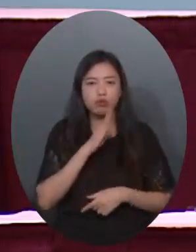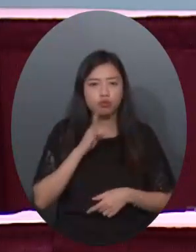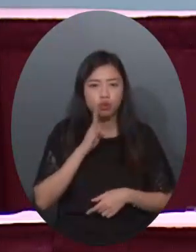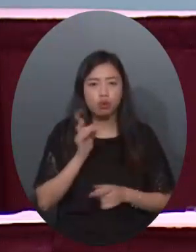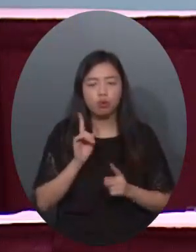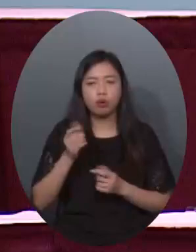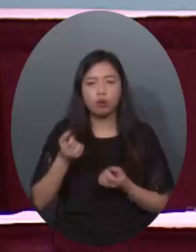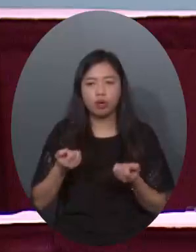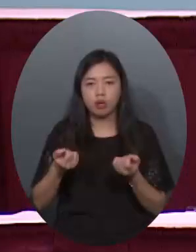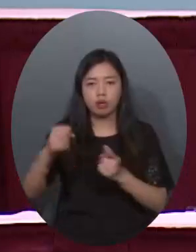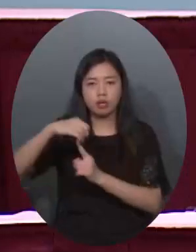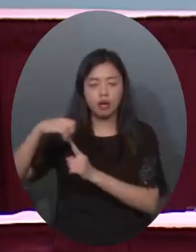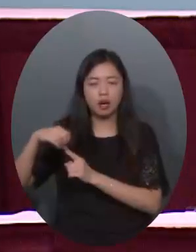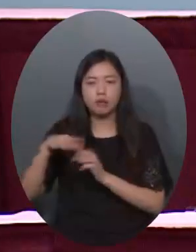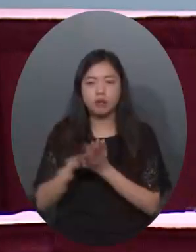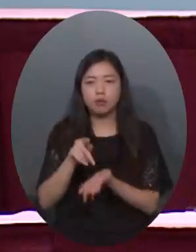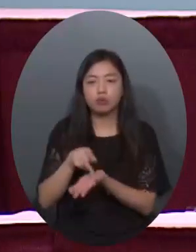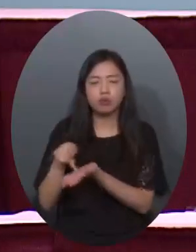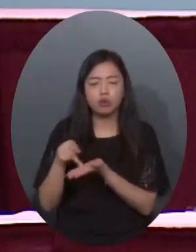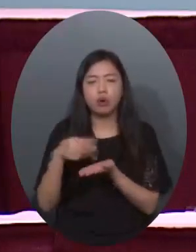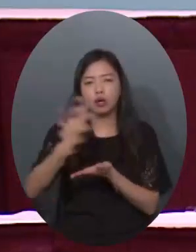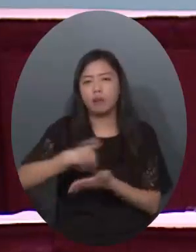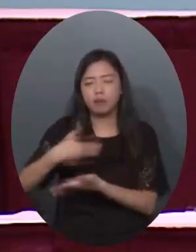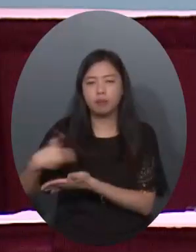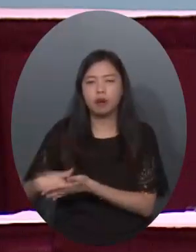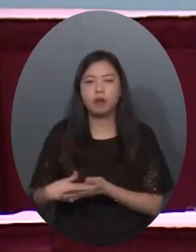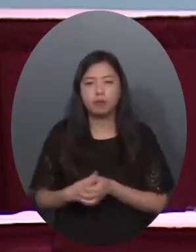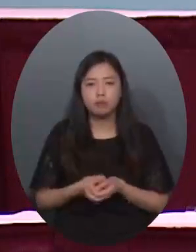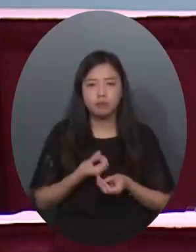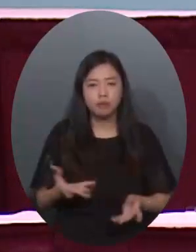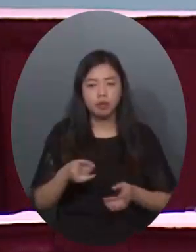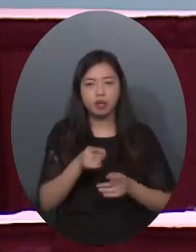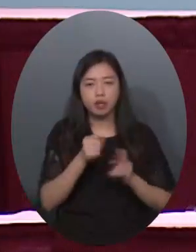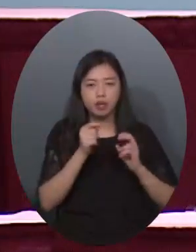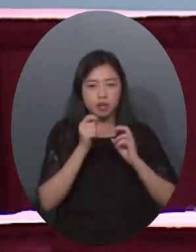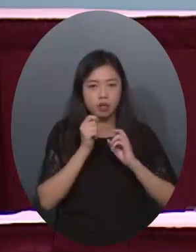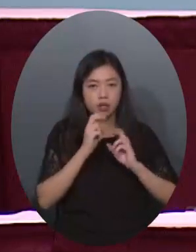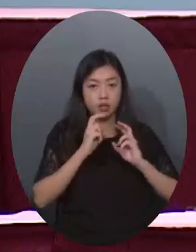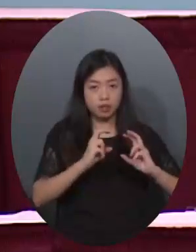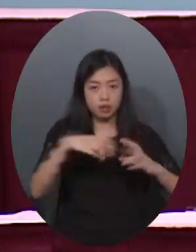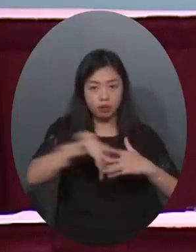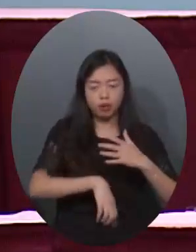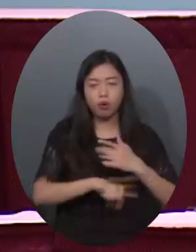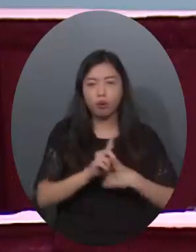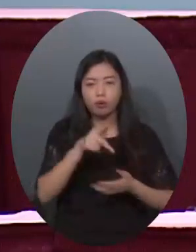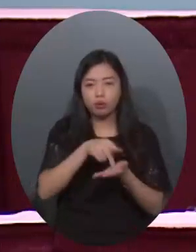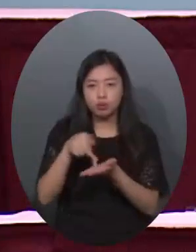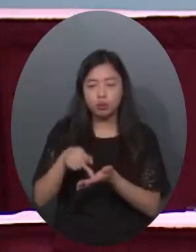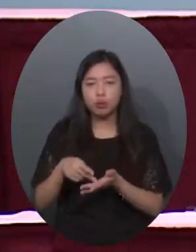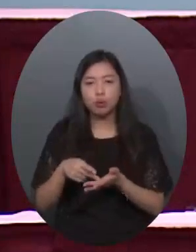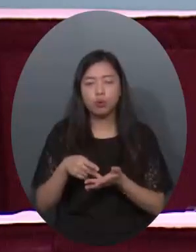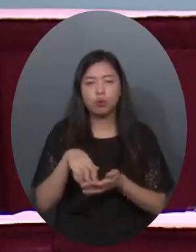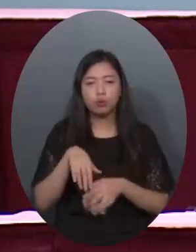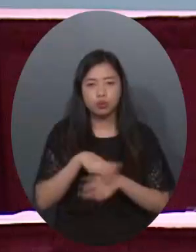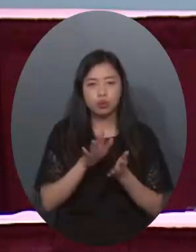車站租戶提供租金減免，亦令車站商務以及物業租賃業務的收